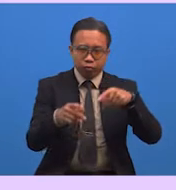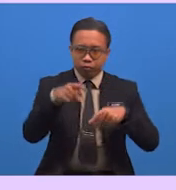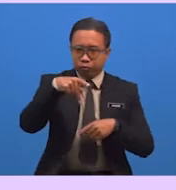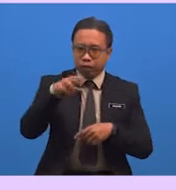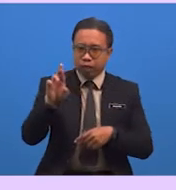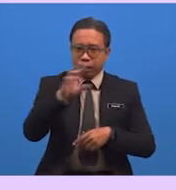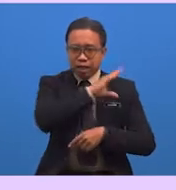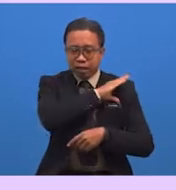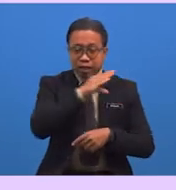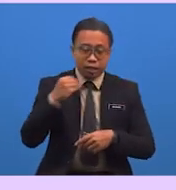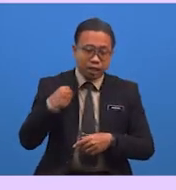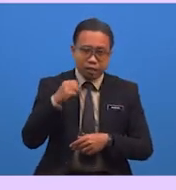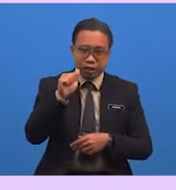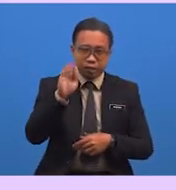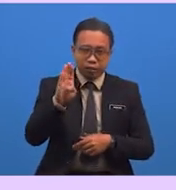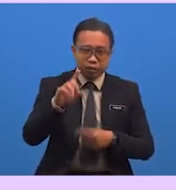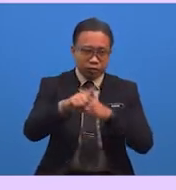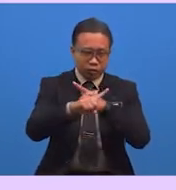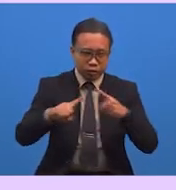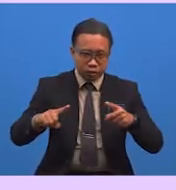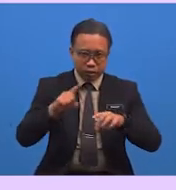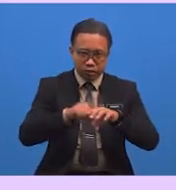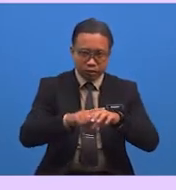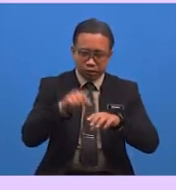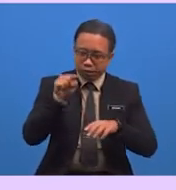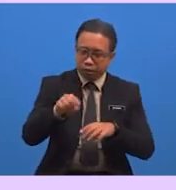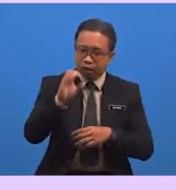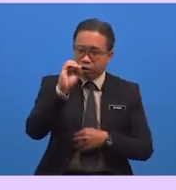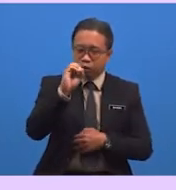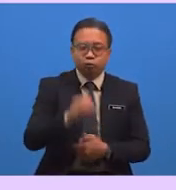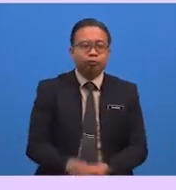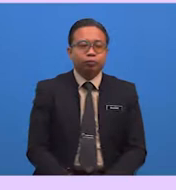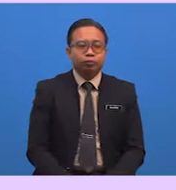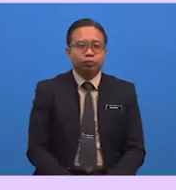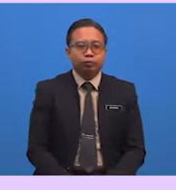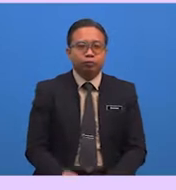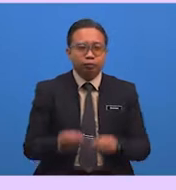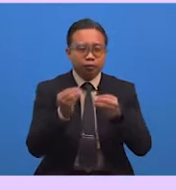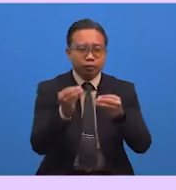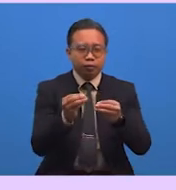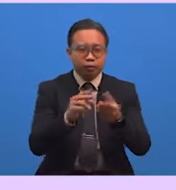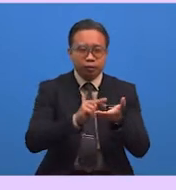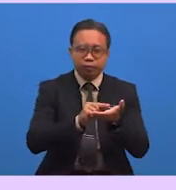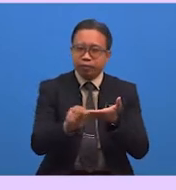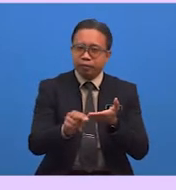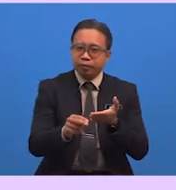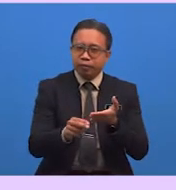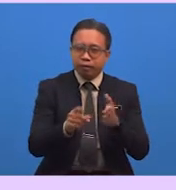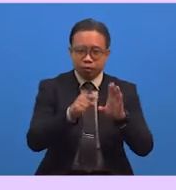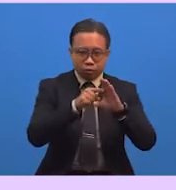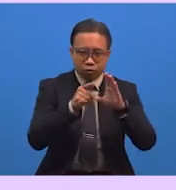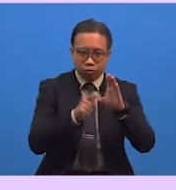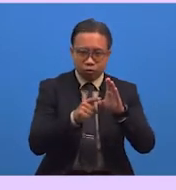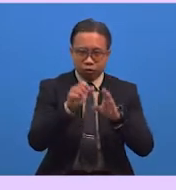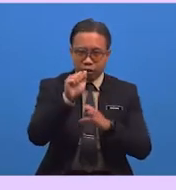PR dan AB yang bersilang pada titik O. Diberi juga nilai sudut